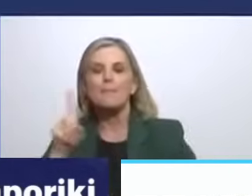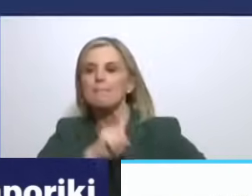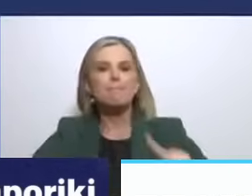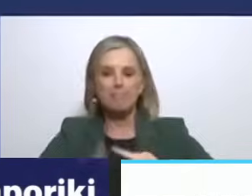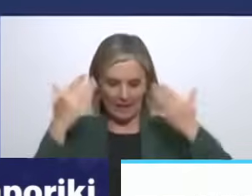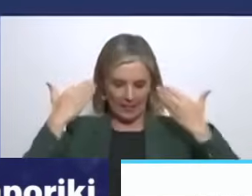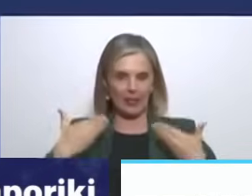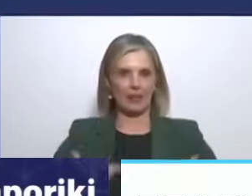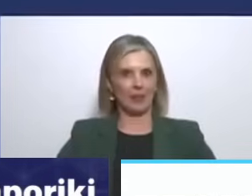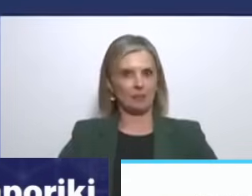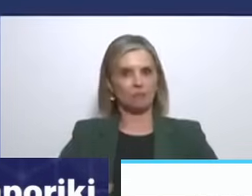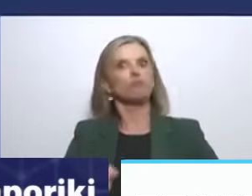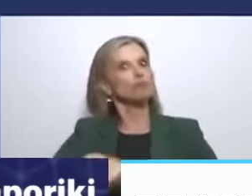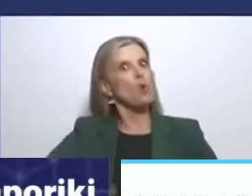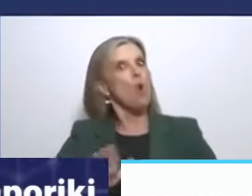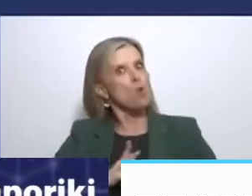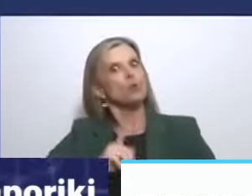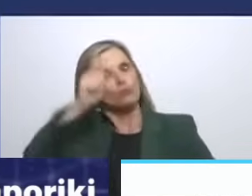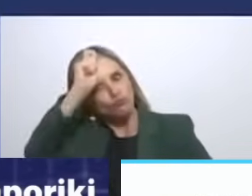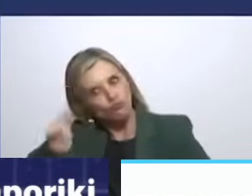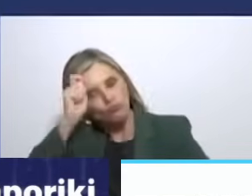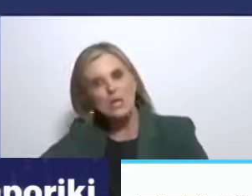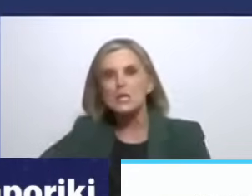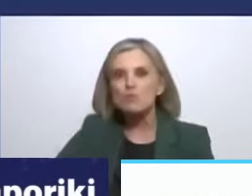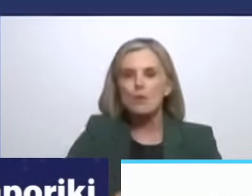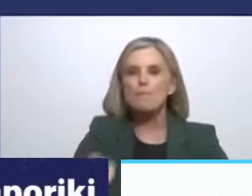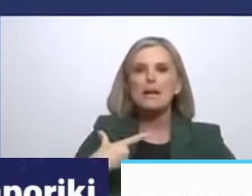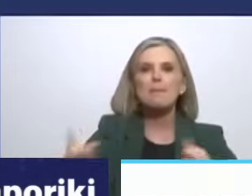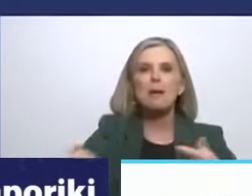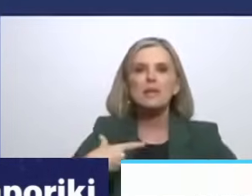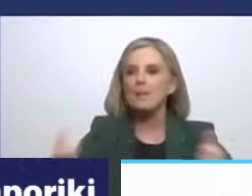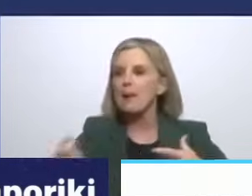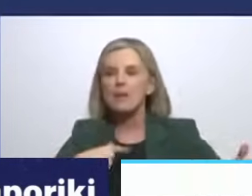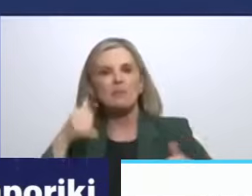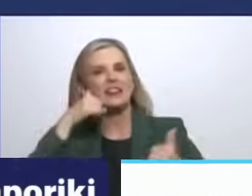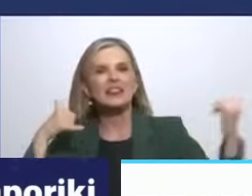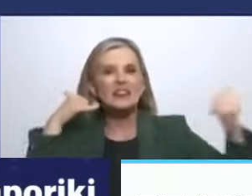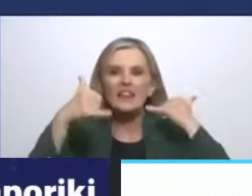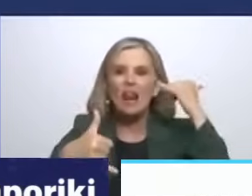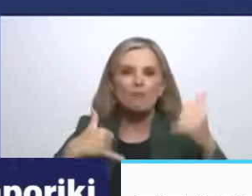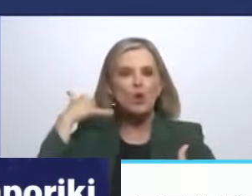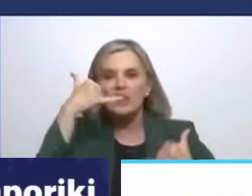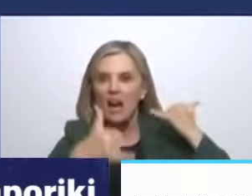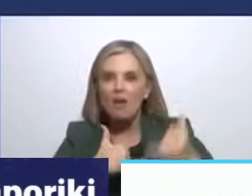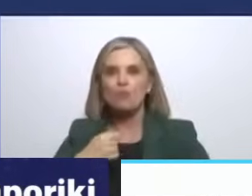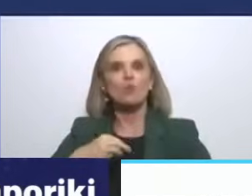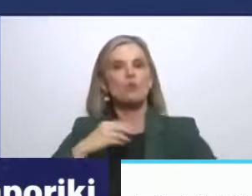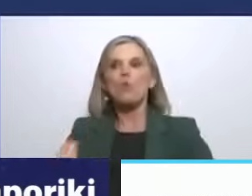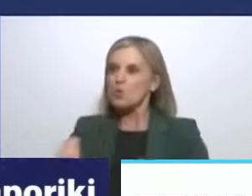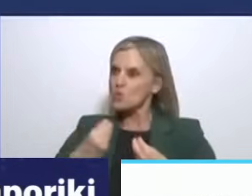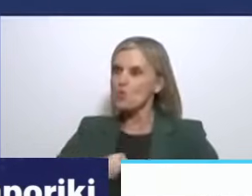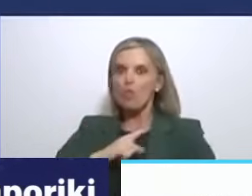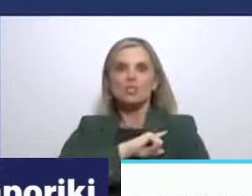λάθος, η δημοκρατία δεν απαγορεύει, η δημοκρατία νικά τους εκφράσεις με το διάλογο και με την πραγματική δημοκρατία. Αλλά βλέπουμε